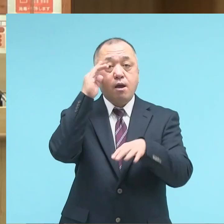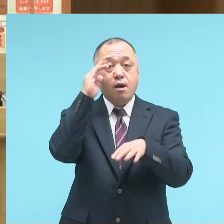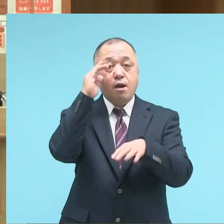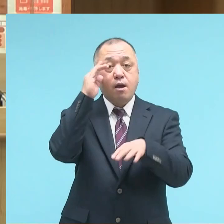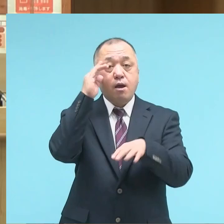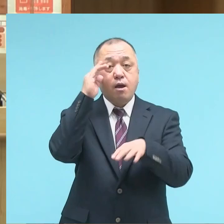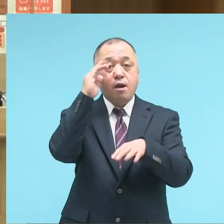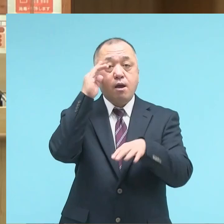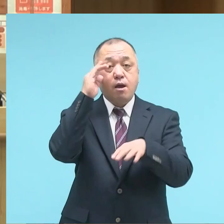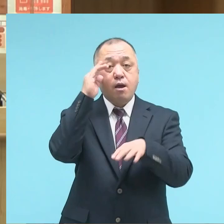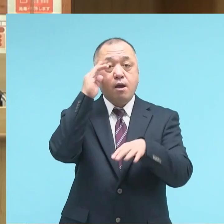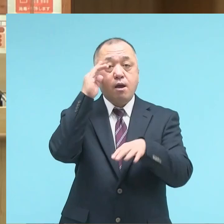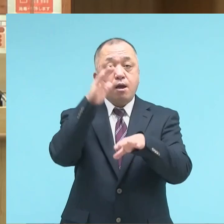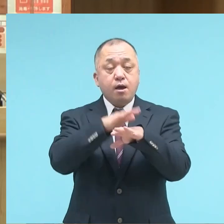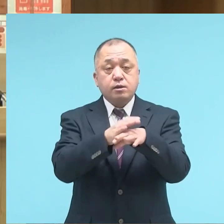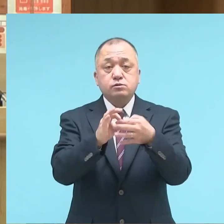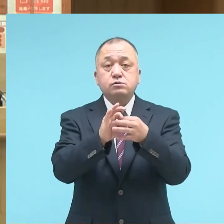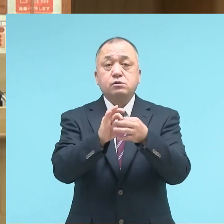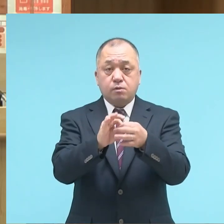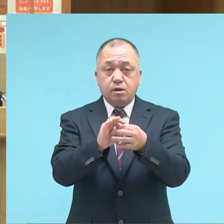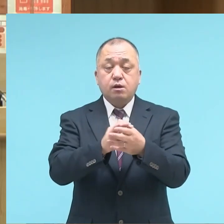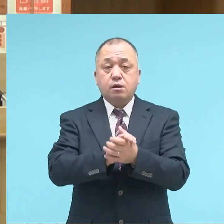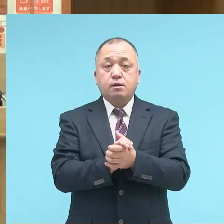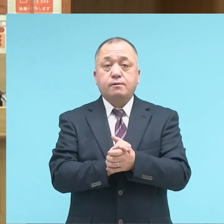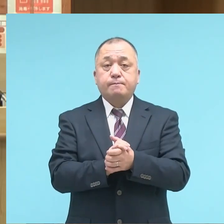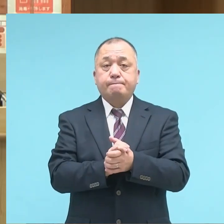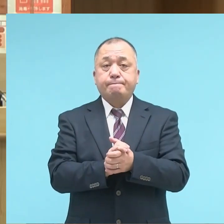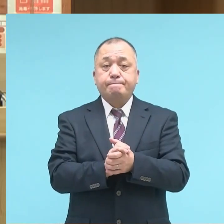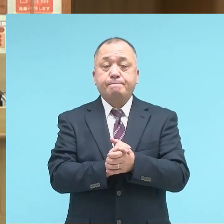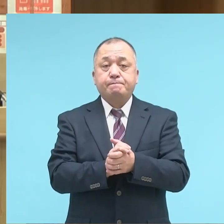々としても、考え方については、